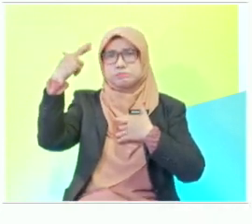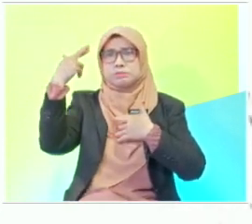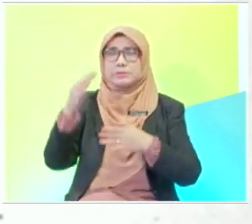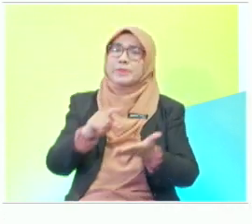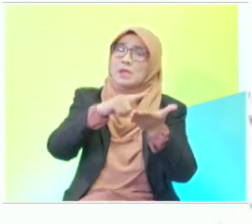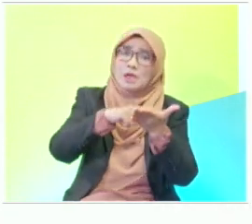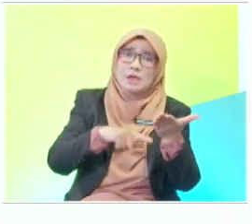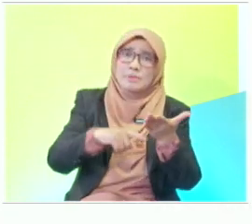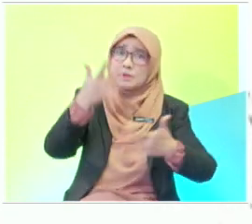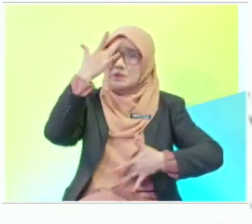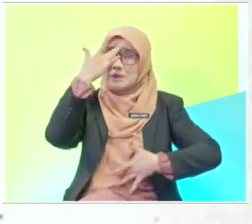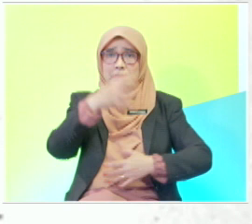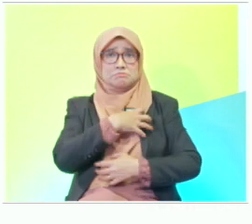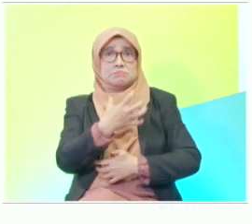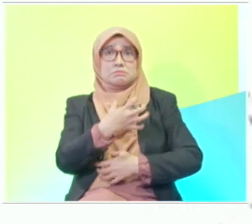Apakah penyakit jantung?